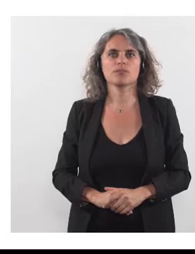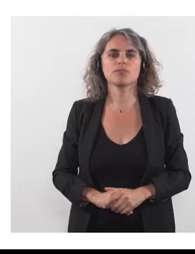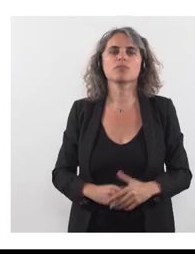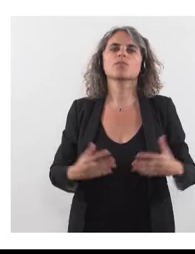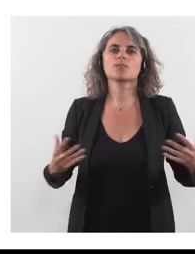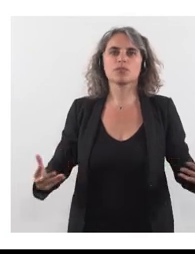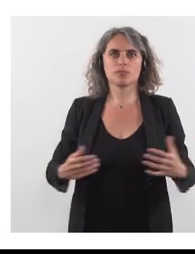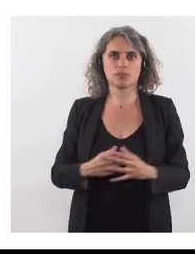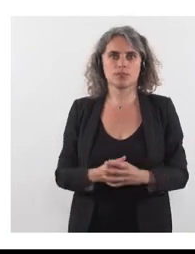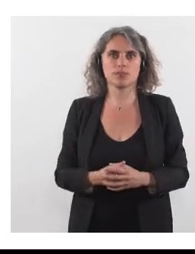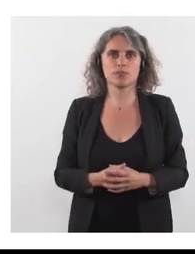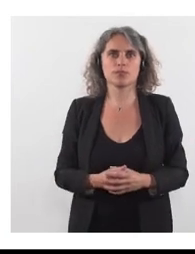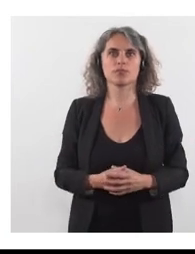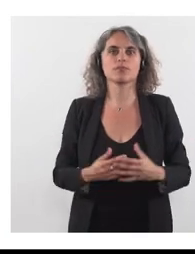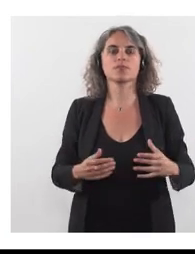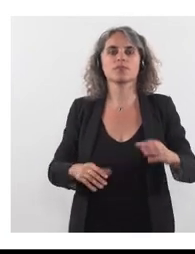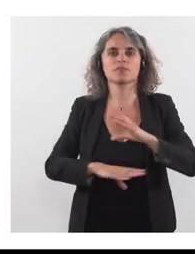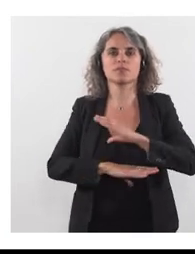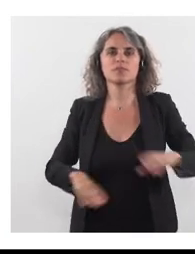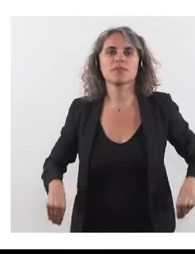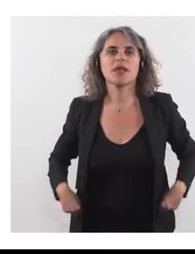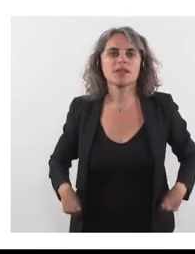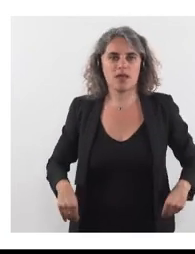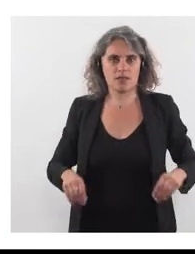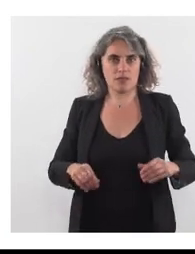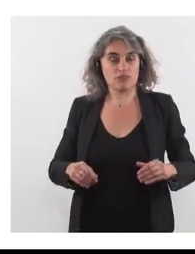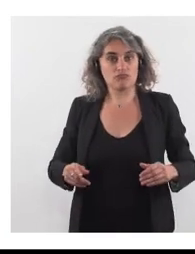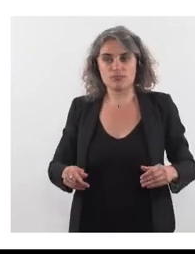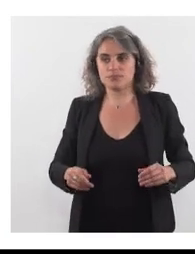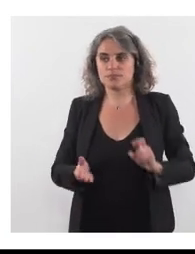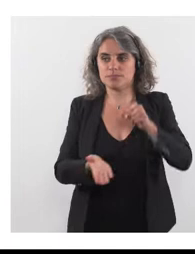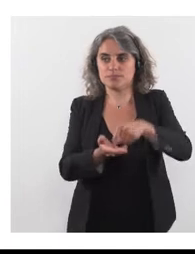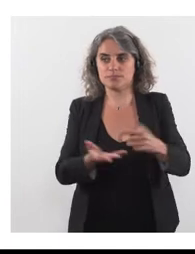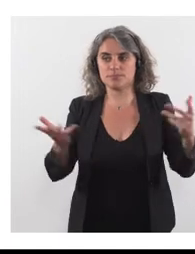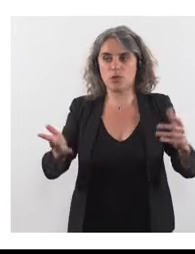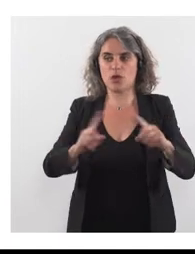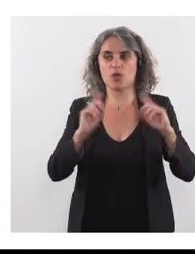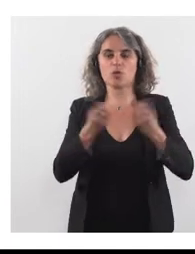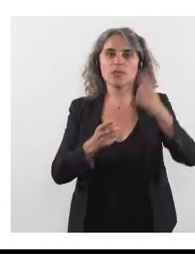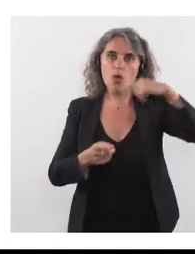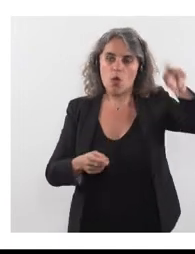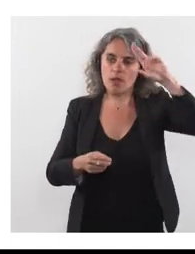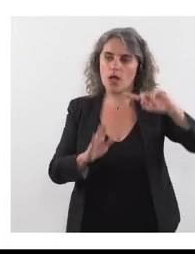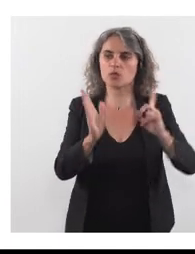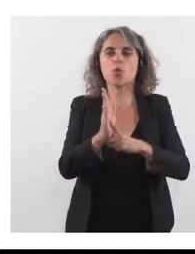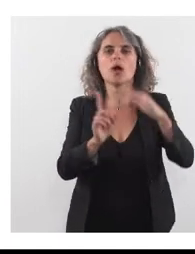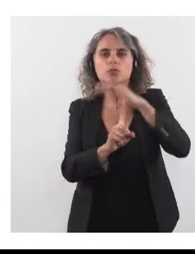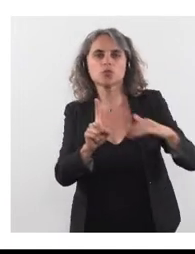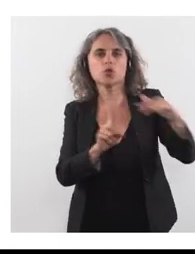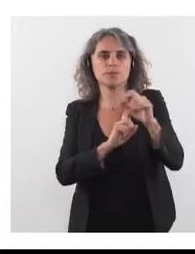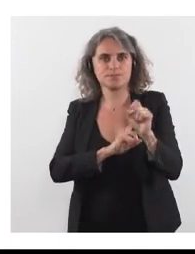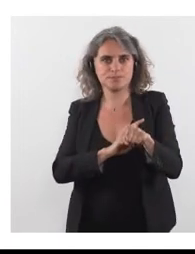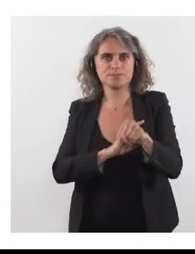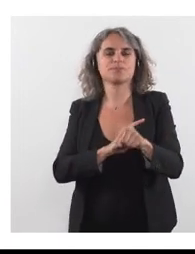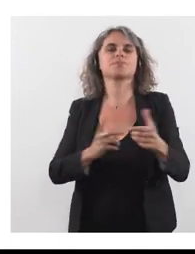dernier organe, on parle de quasi-juridiction, qui est peut-être moins connu, c'est le Comité européen des droits sociaux, qui